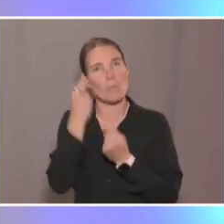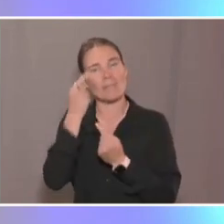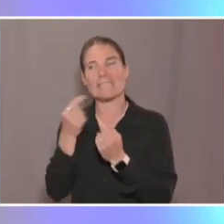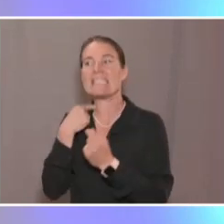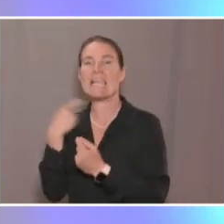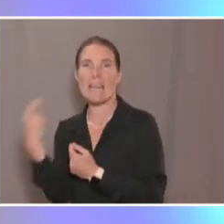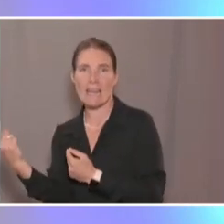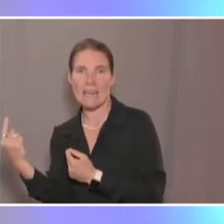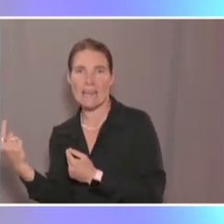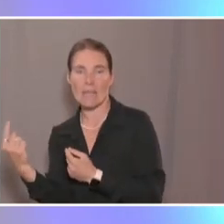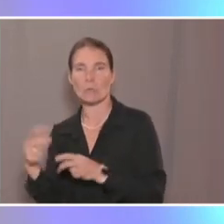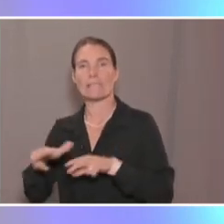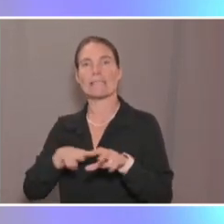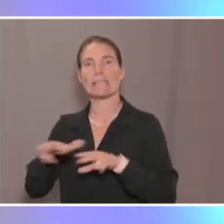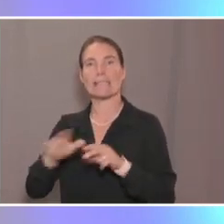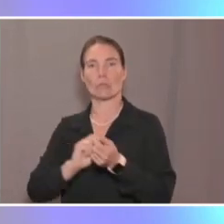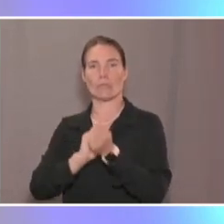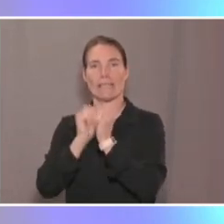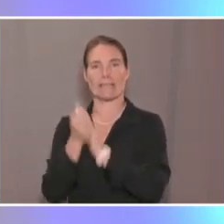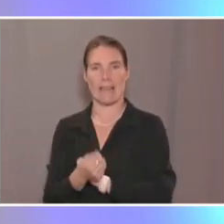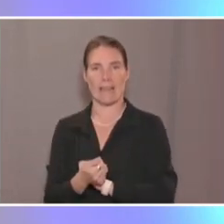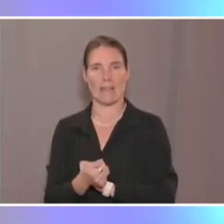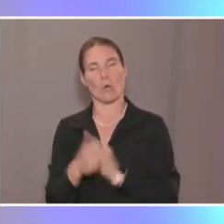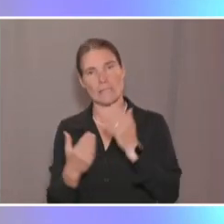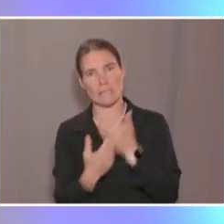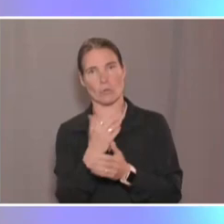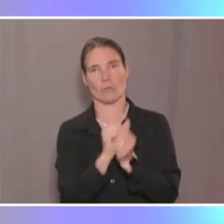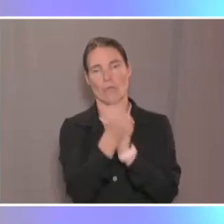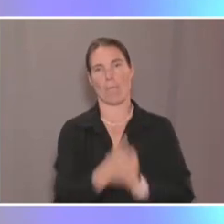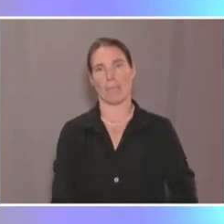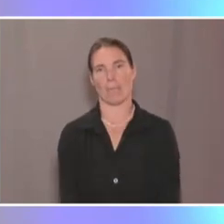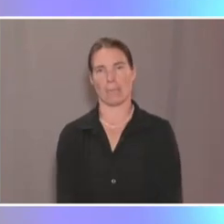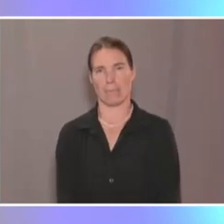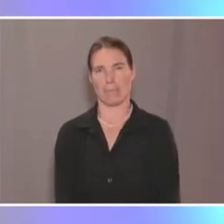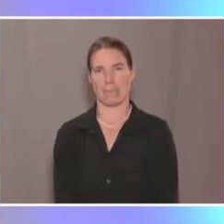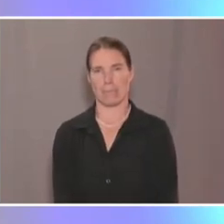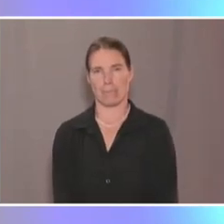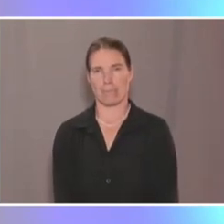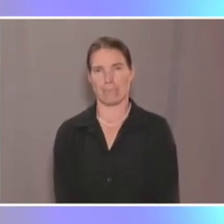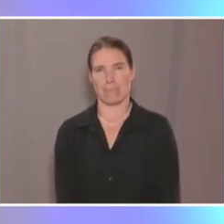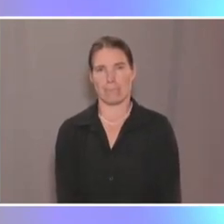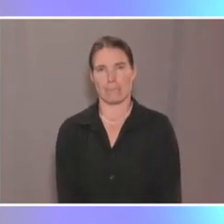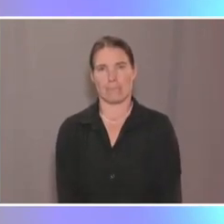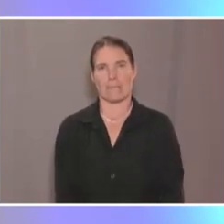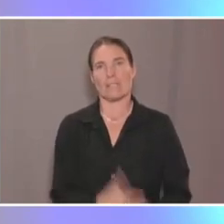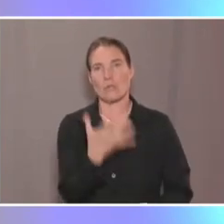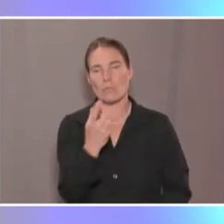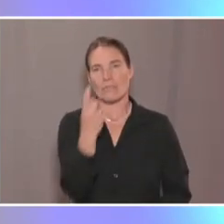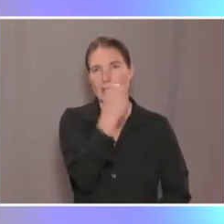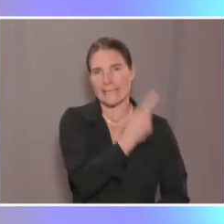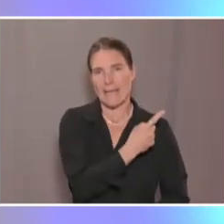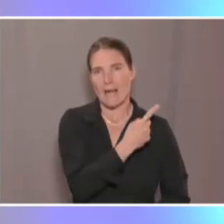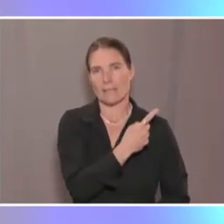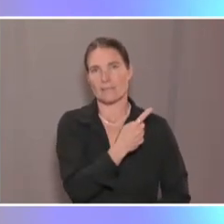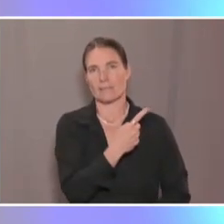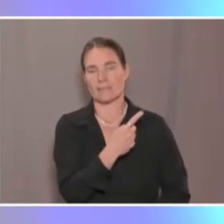und nach dem Regierungswechsel an der widerrufenen Reform. Am Beginn der 1950er Jahre geriet der